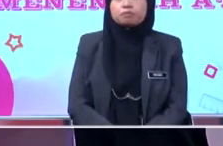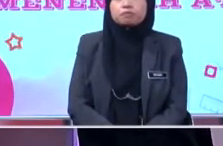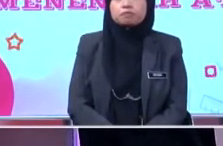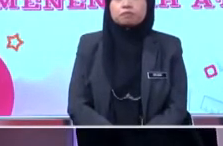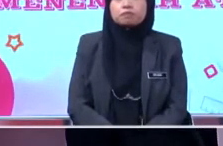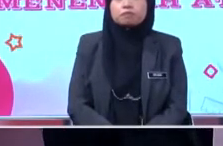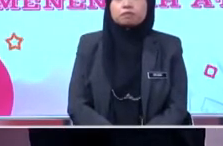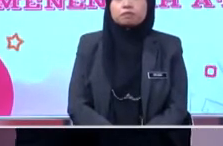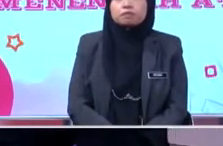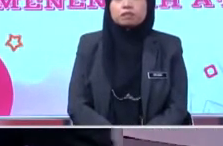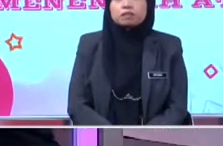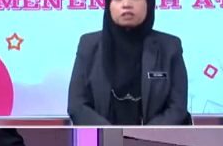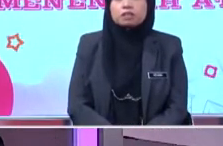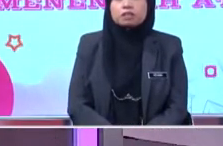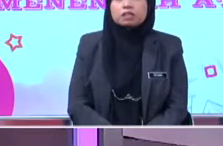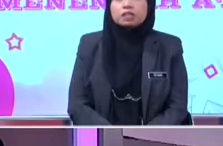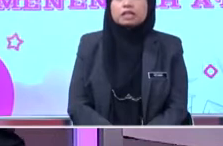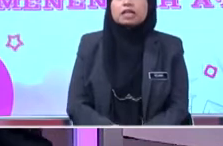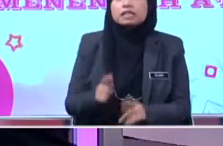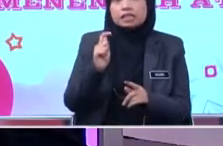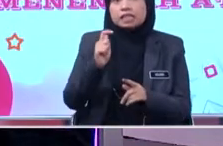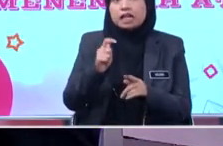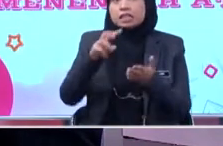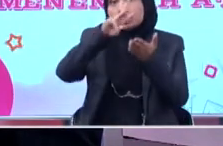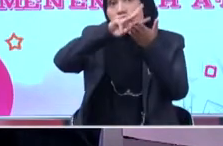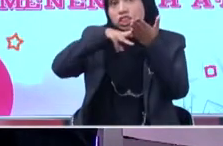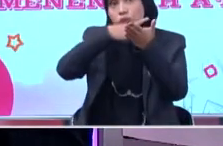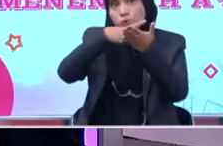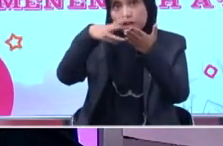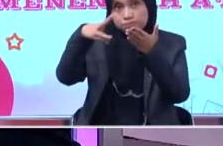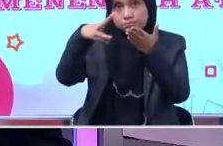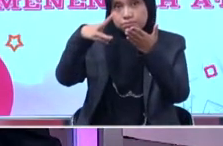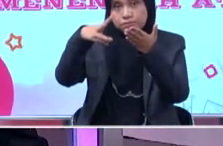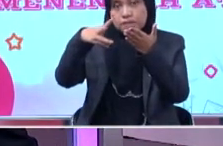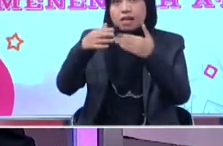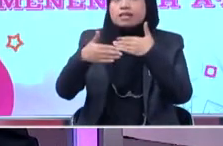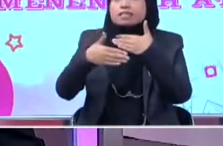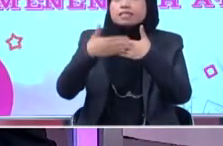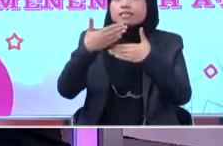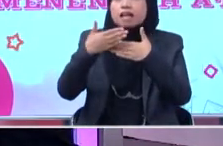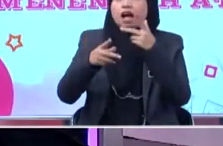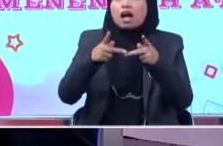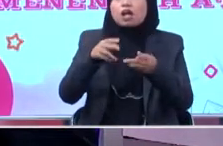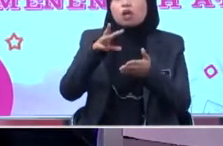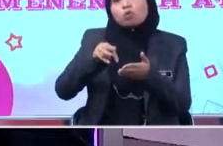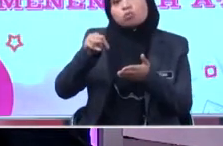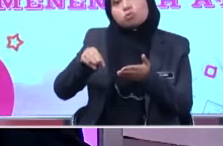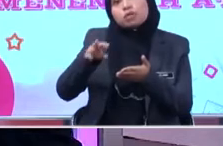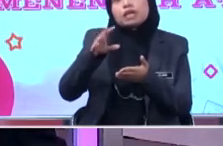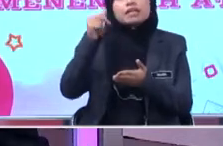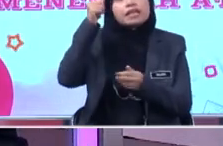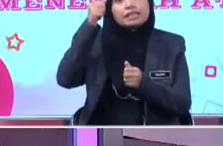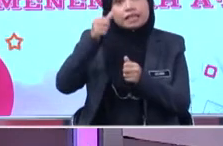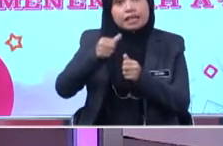nah Jadinya tadi table semua gile jadi senang kalau kerajaan ingat untuk kesemuanya